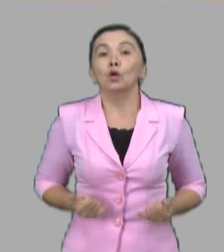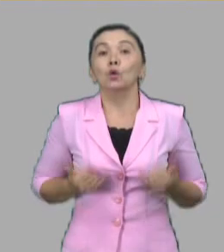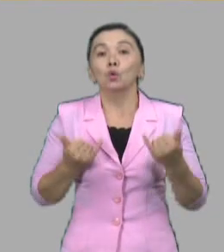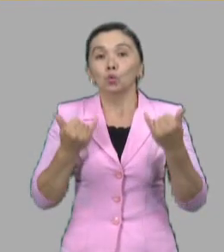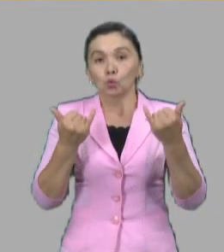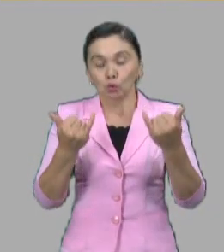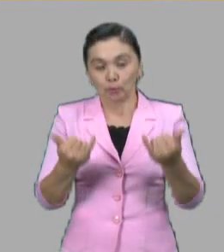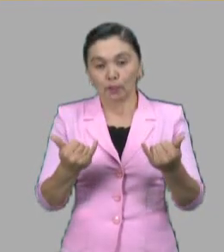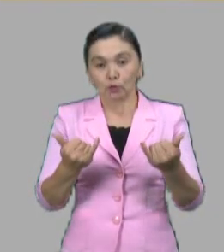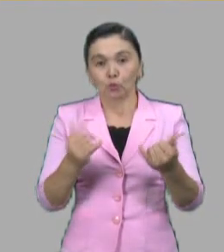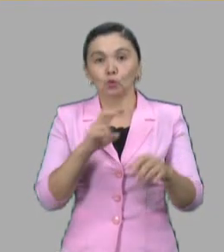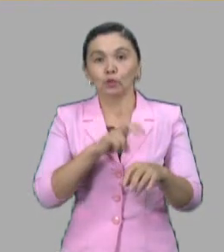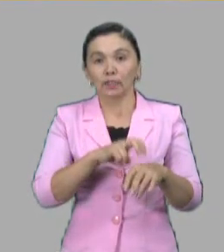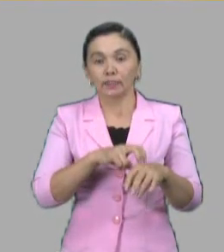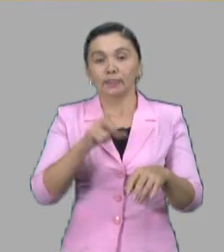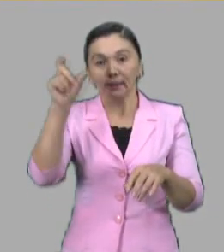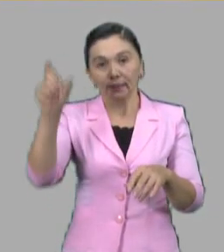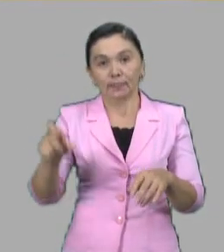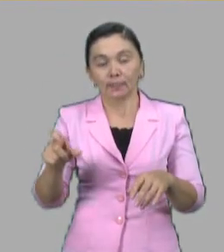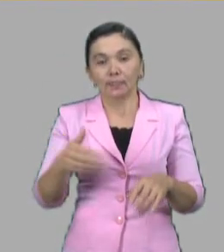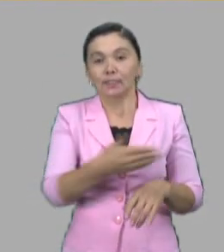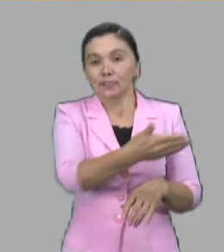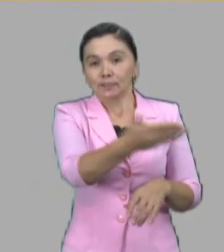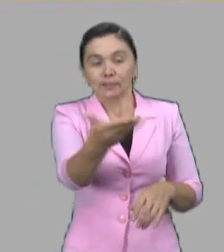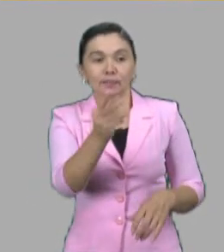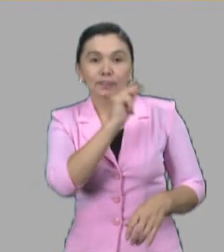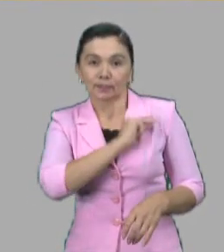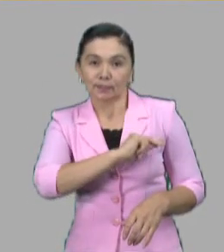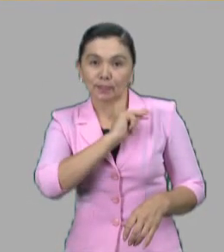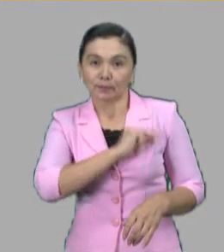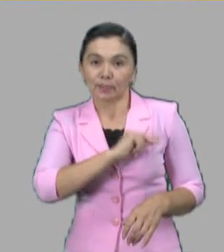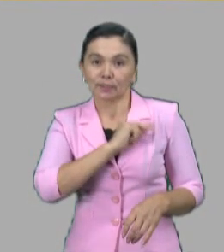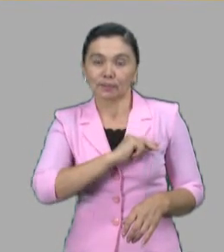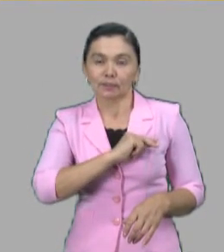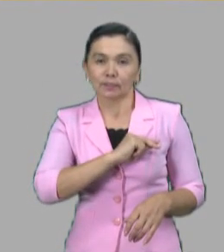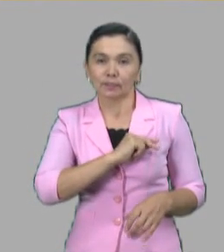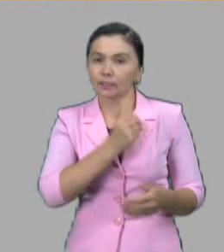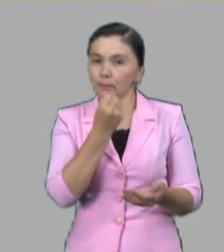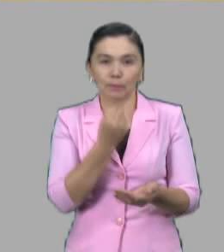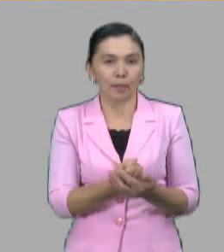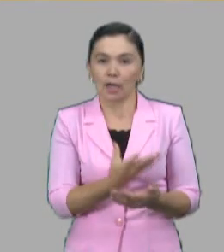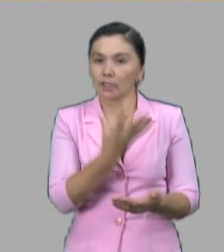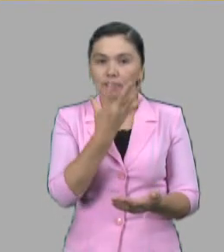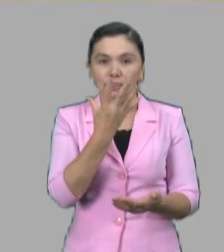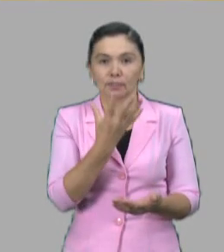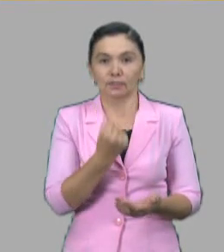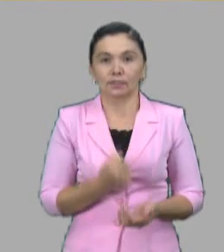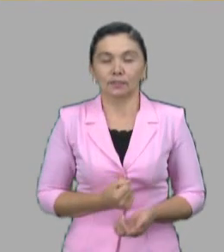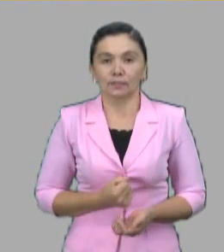Урматтуу дарыгерлер, сиздердин эмгегиңиздер баа жеткис.